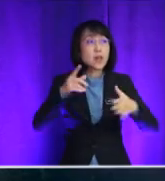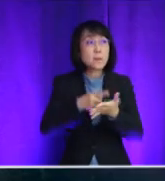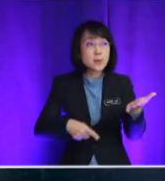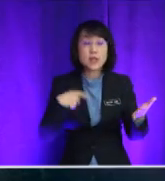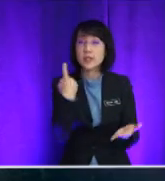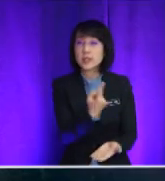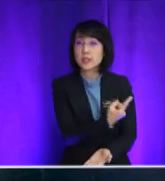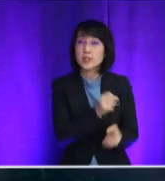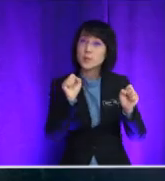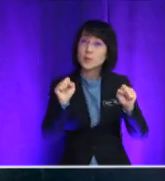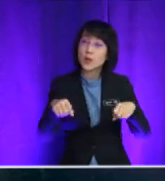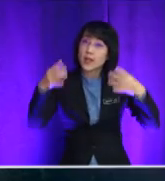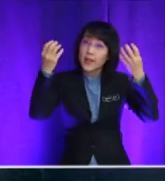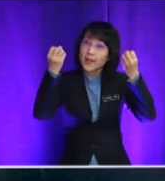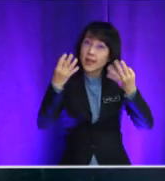guys